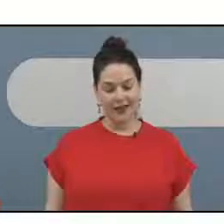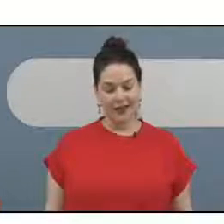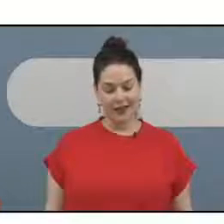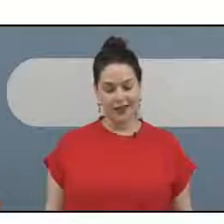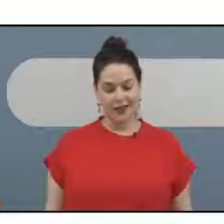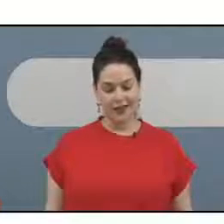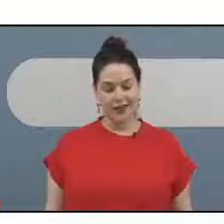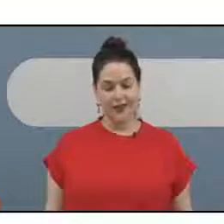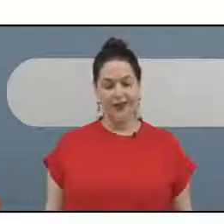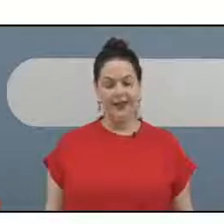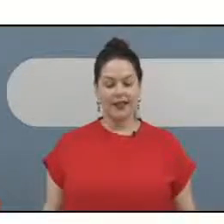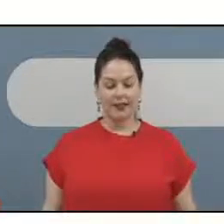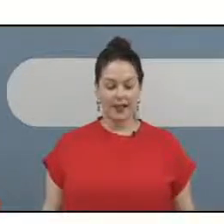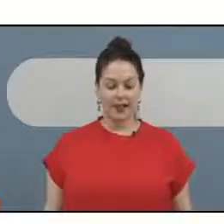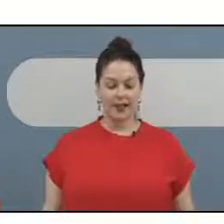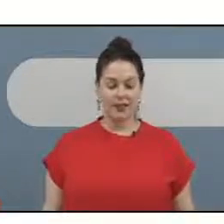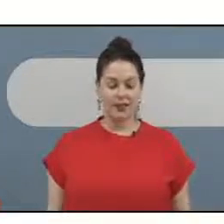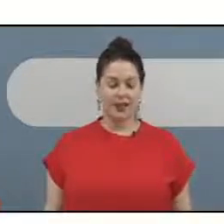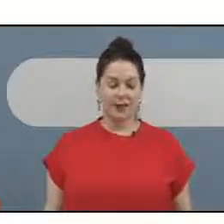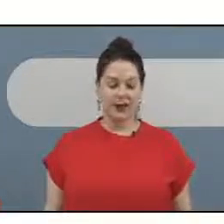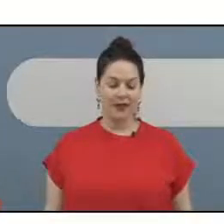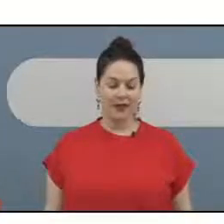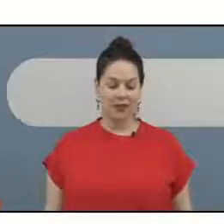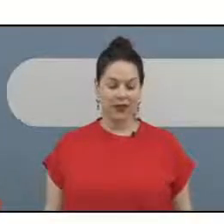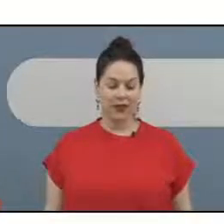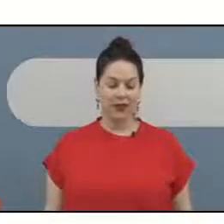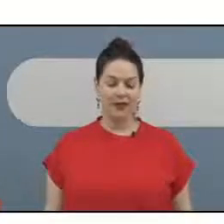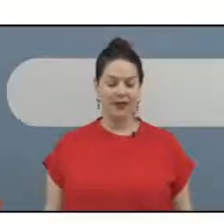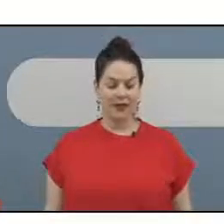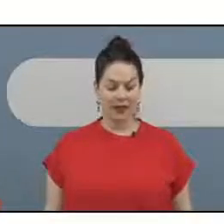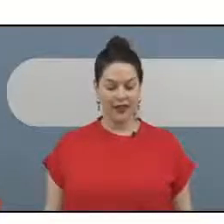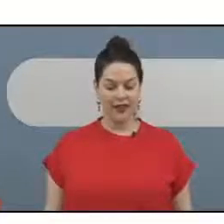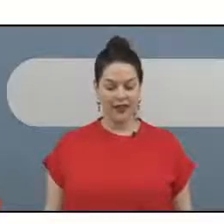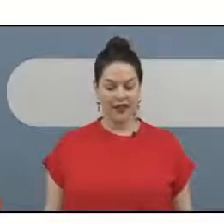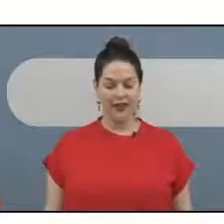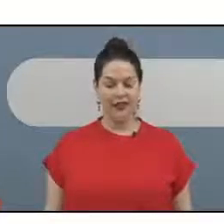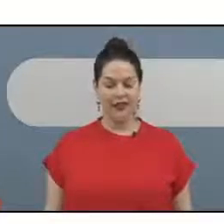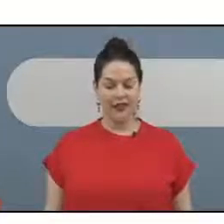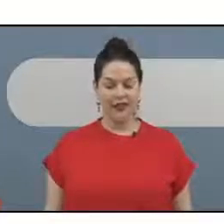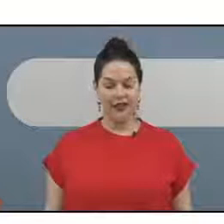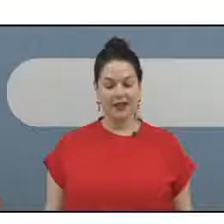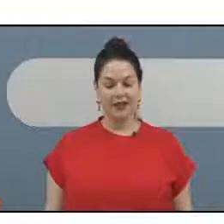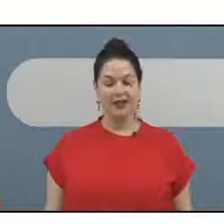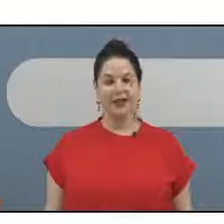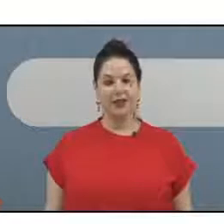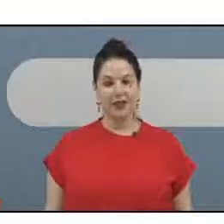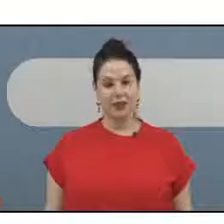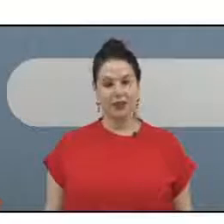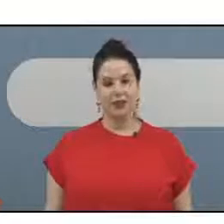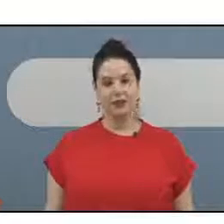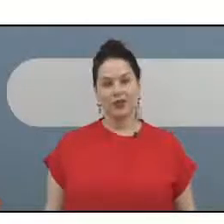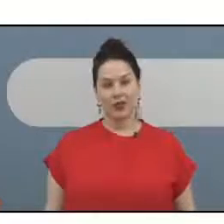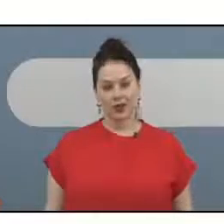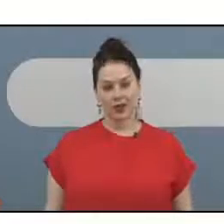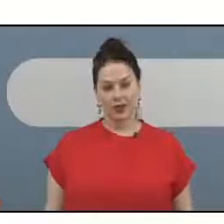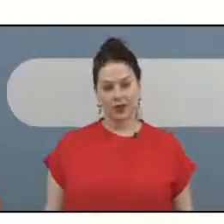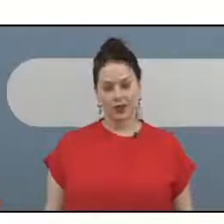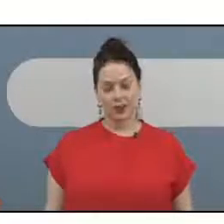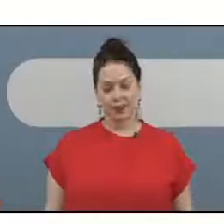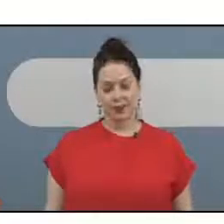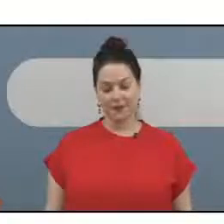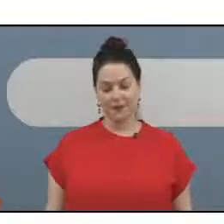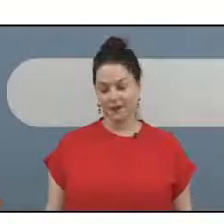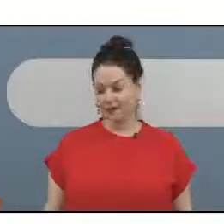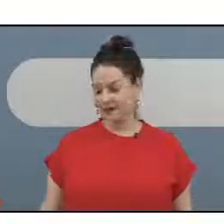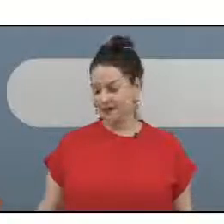קילל את כישרונו, תמן את הגופה בקבר באי, כן, עיקריה על שמו של הקבור